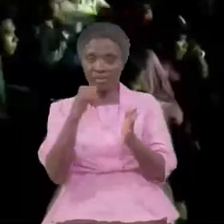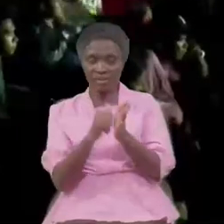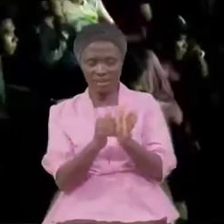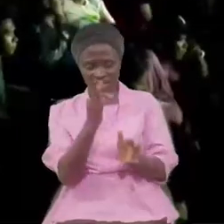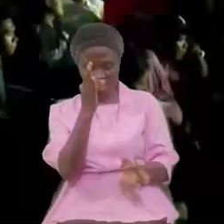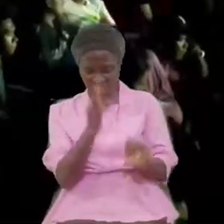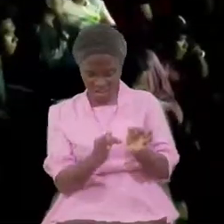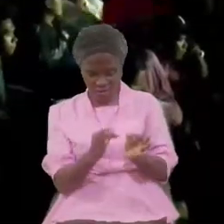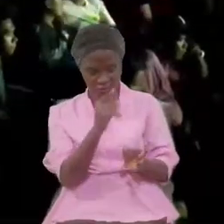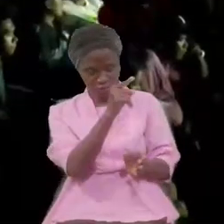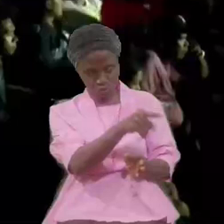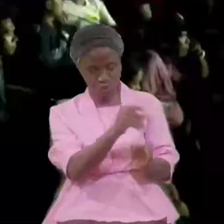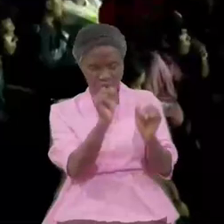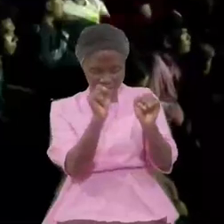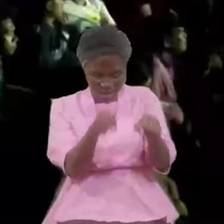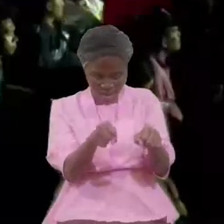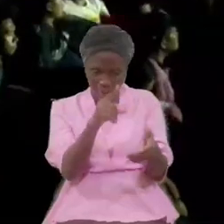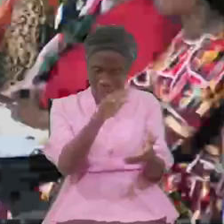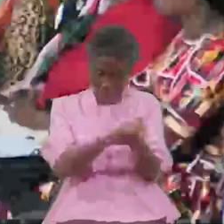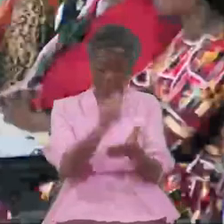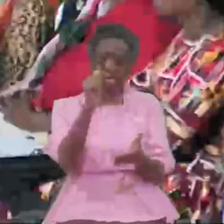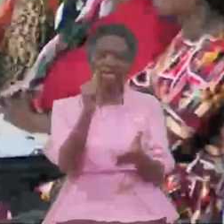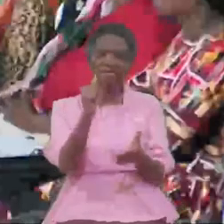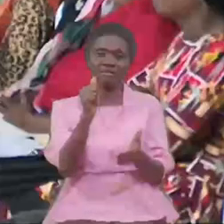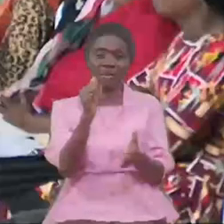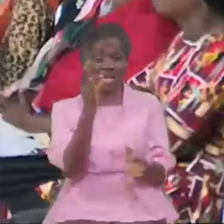Et dit, si tu peux,